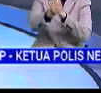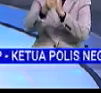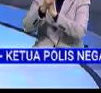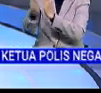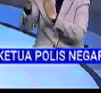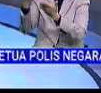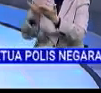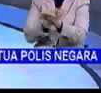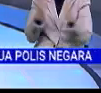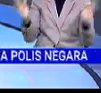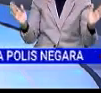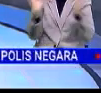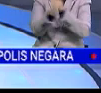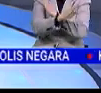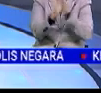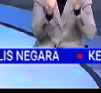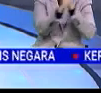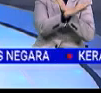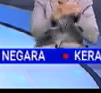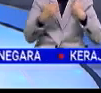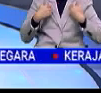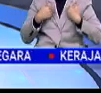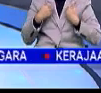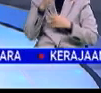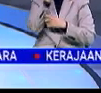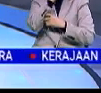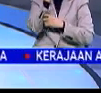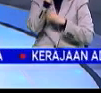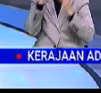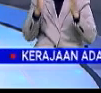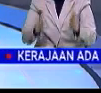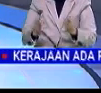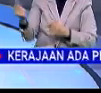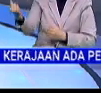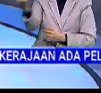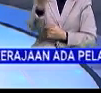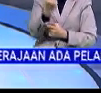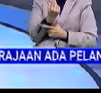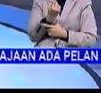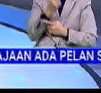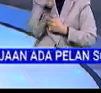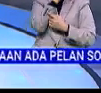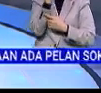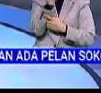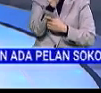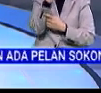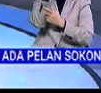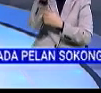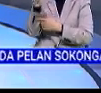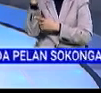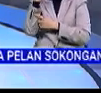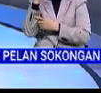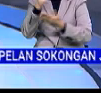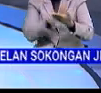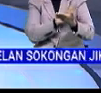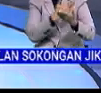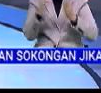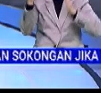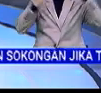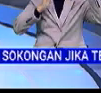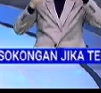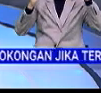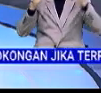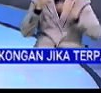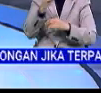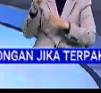sentiasa bersilih ganti. Ada sahaja penyanyi yang muncul menghasilkan single untuk perhatian pendengar muzik tempatan dan